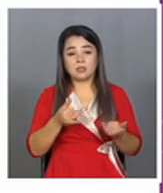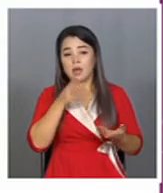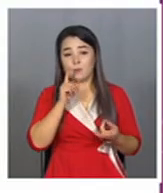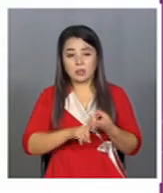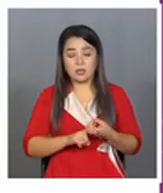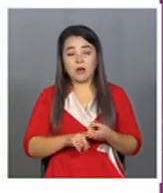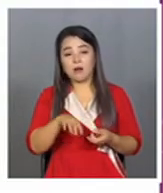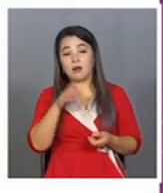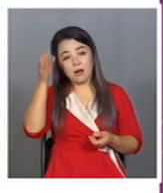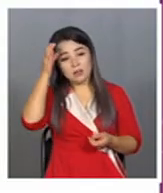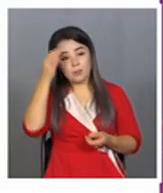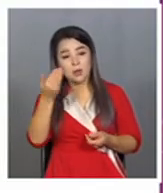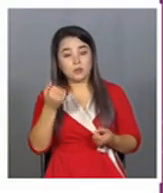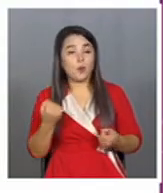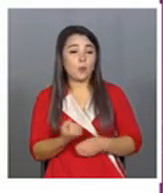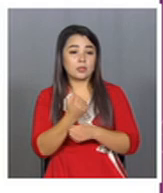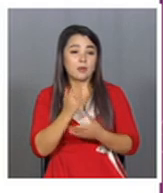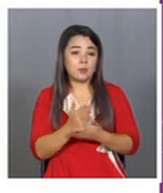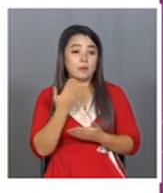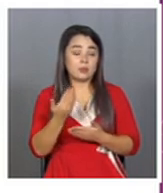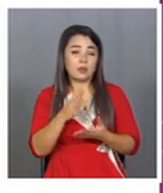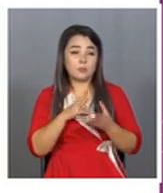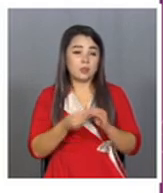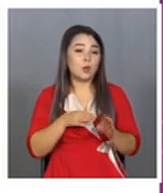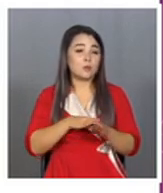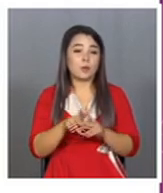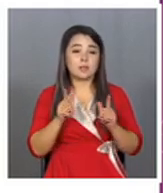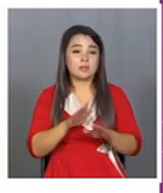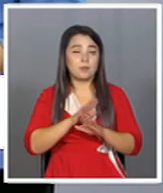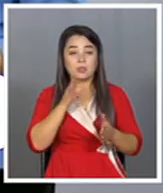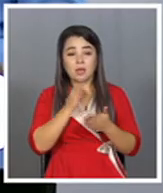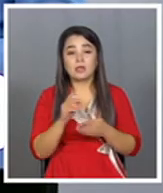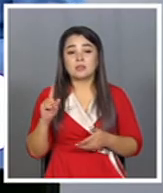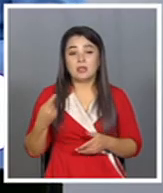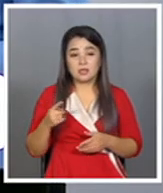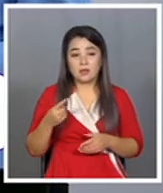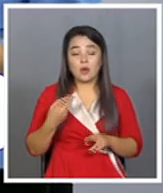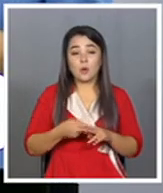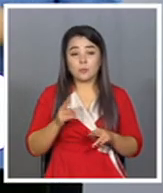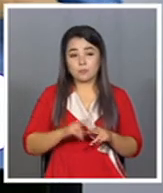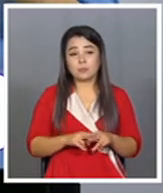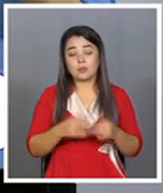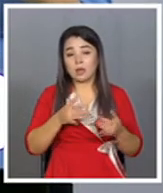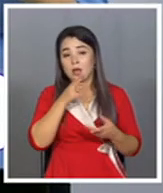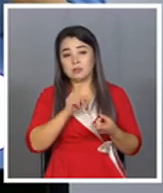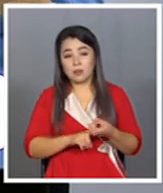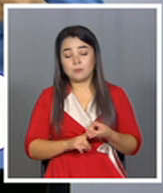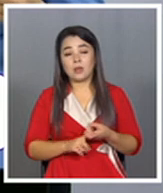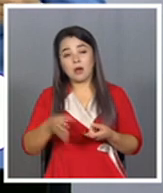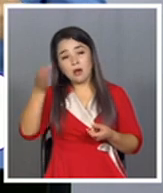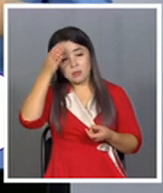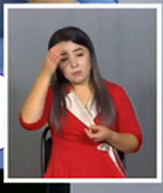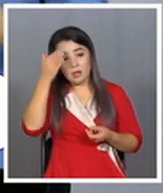заманауи ғалымдар қолдайды, бірақ онымен толықтай келіспейді. Неге? О, қазіргі заманауи